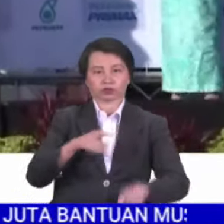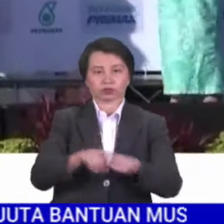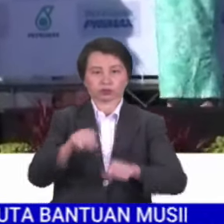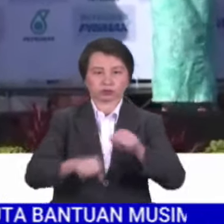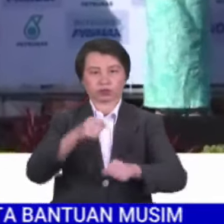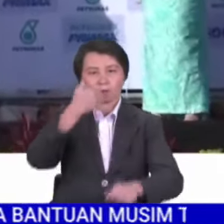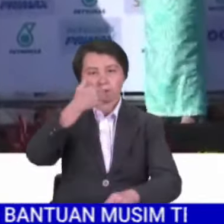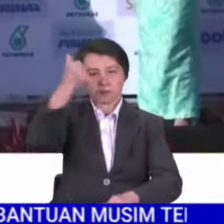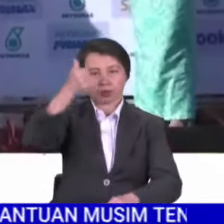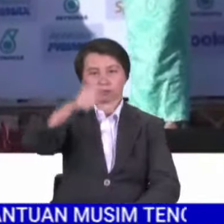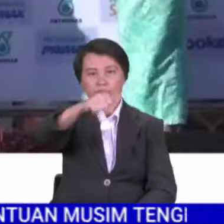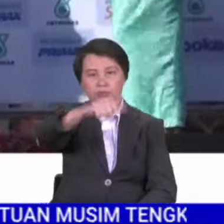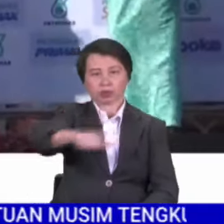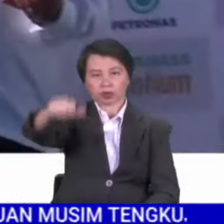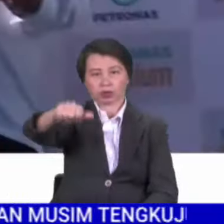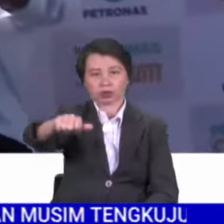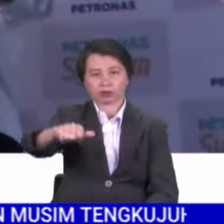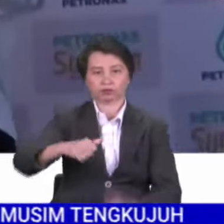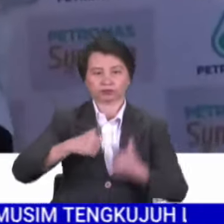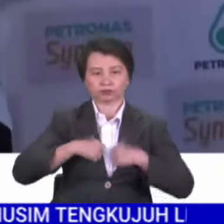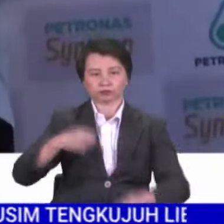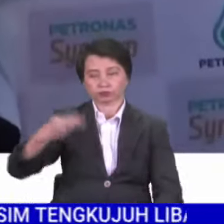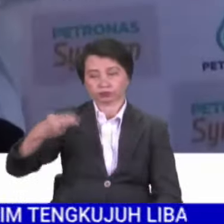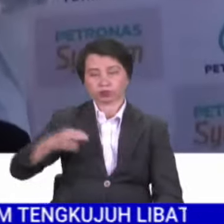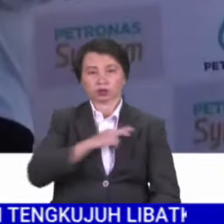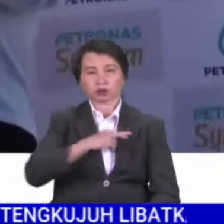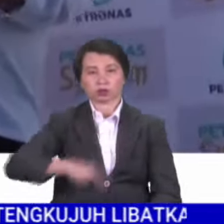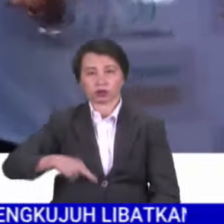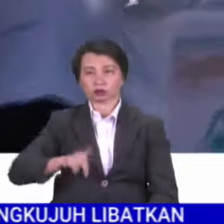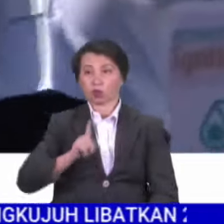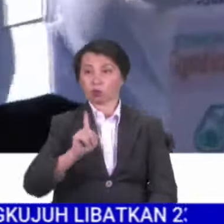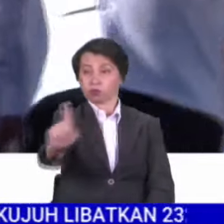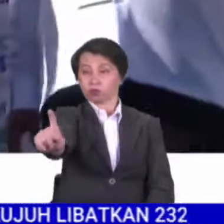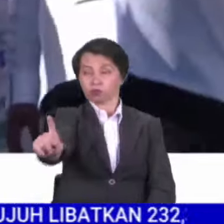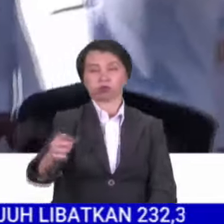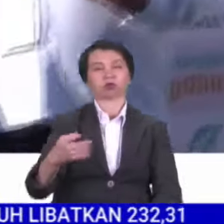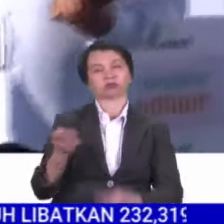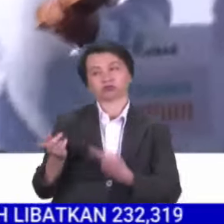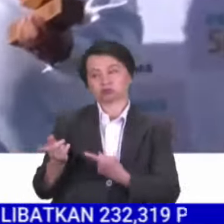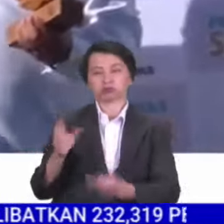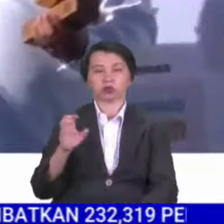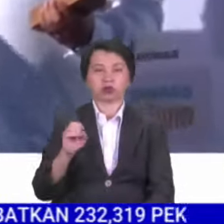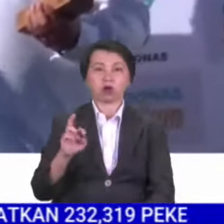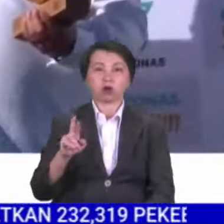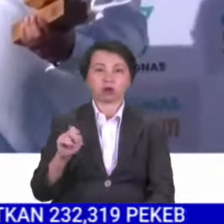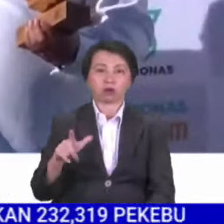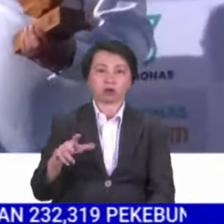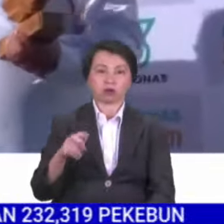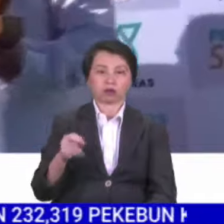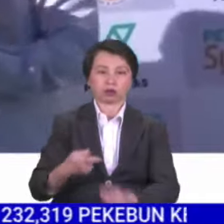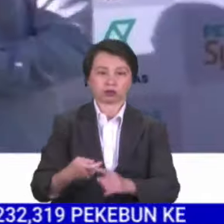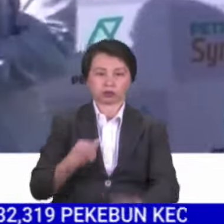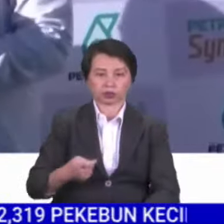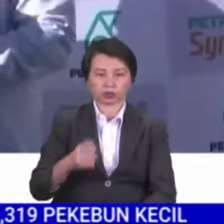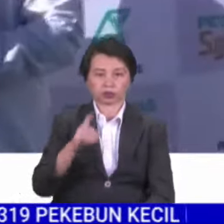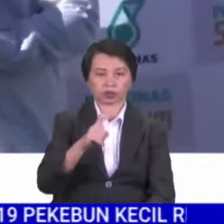pelumba terbaik Asia. Jersi hijau selaku Raja Pecut masih dipegang Erlen Belikra daripada pasukan Uno X